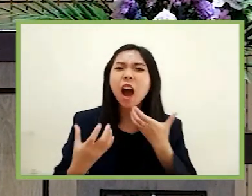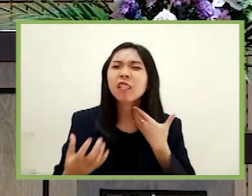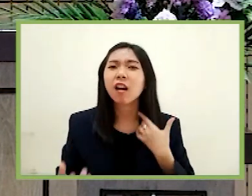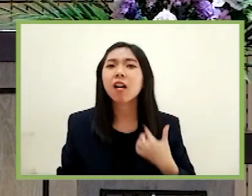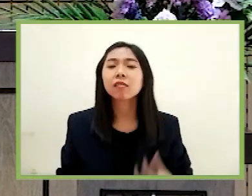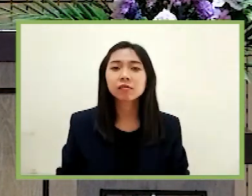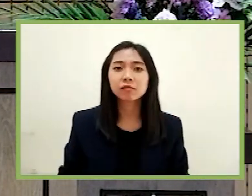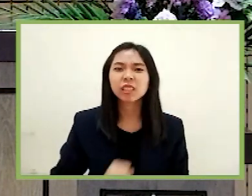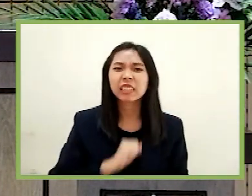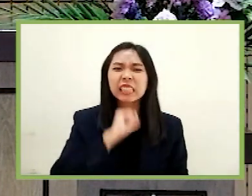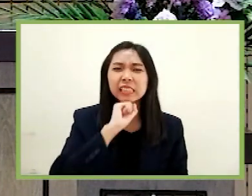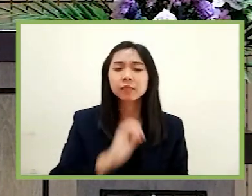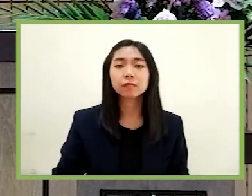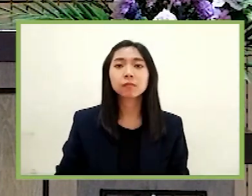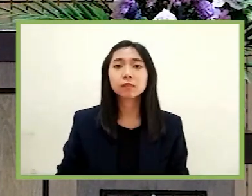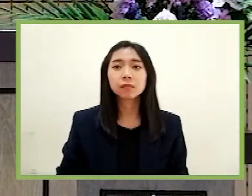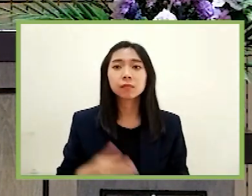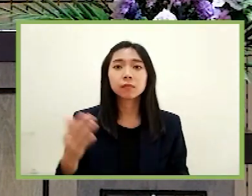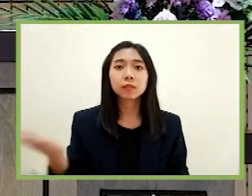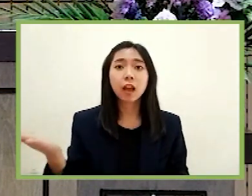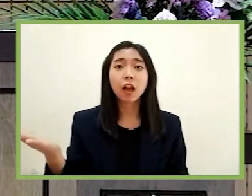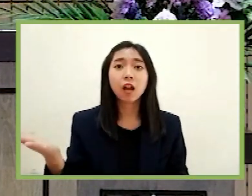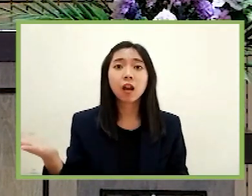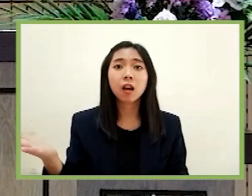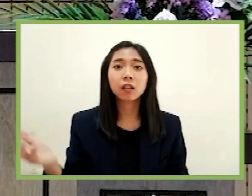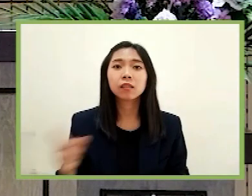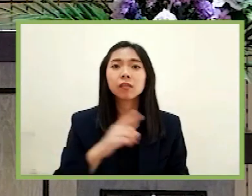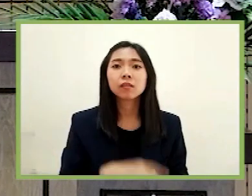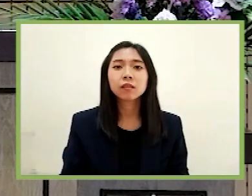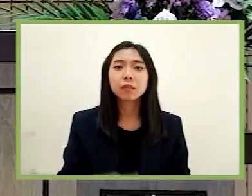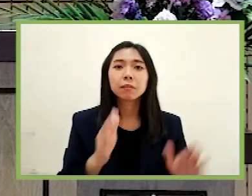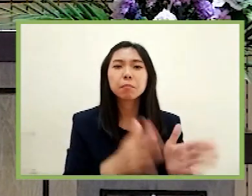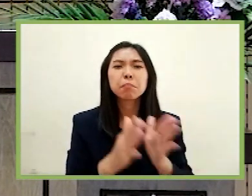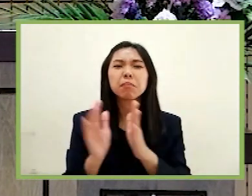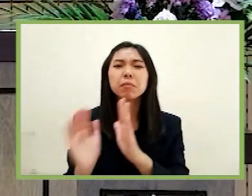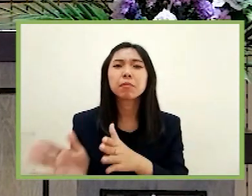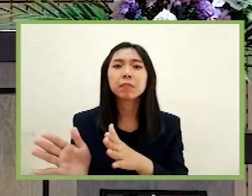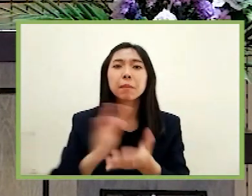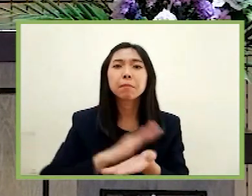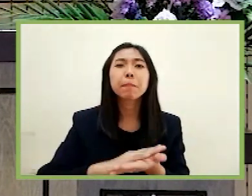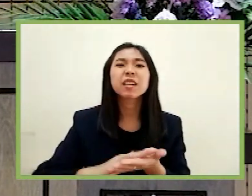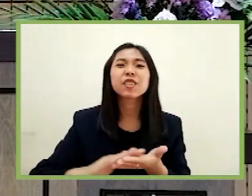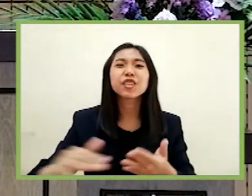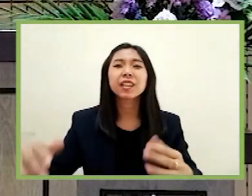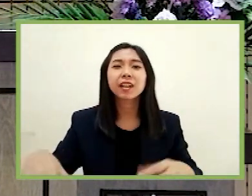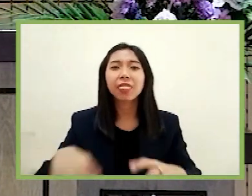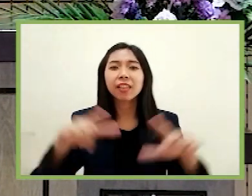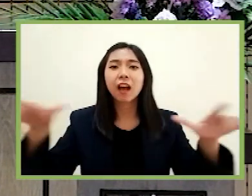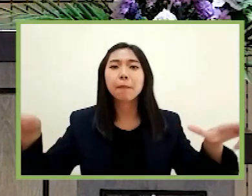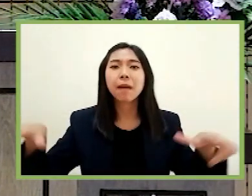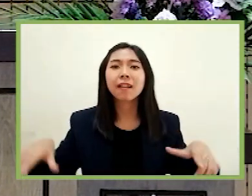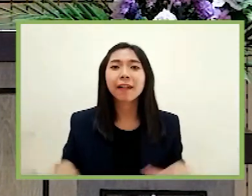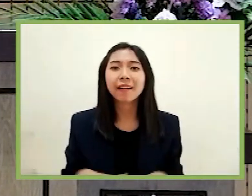mungkin ketika dia Itu diminta untuk membereskan kamarnya Dia mungkin sedang asyik bermain